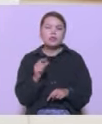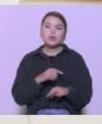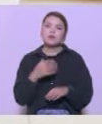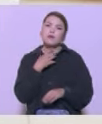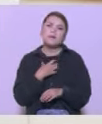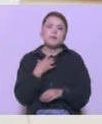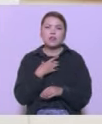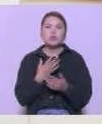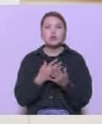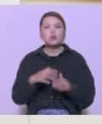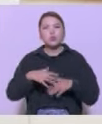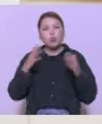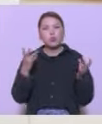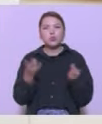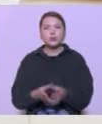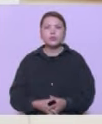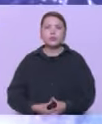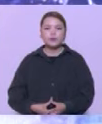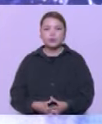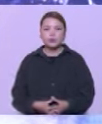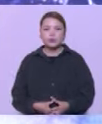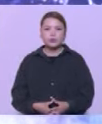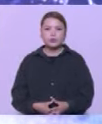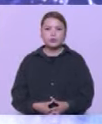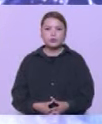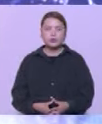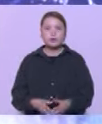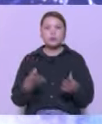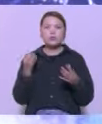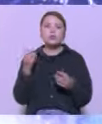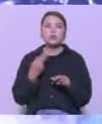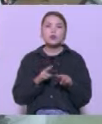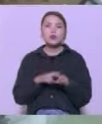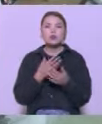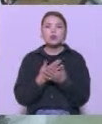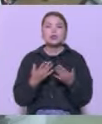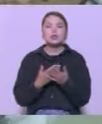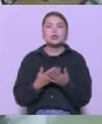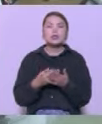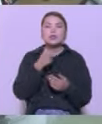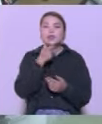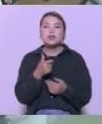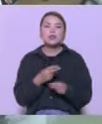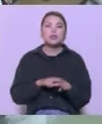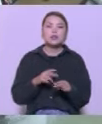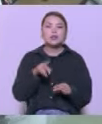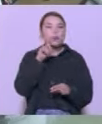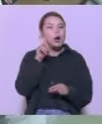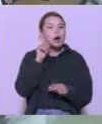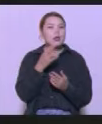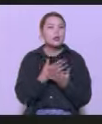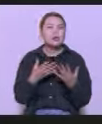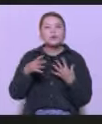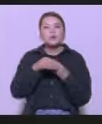деятельности таких неправительственных организаций. Таким образом, судя по отзывам зрителей, в этот день юные артисты вместе со